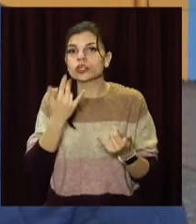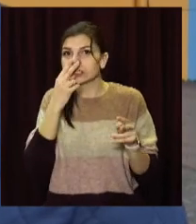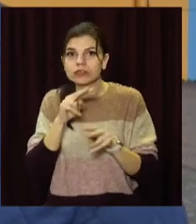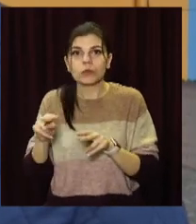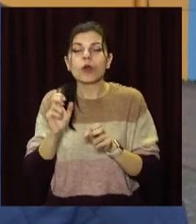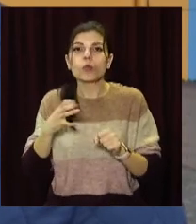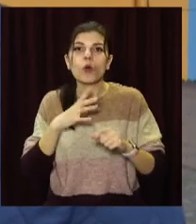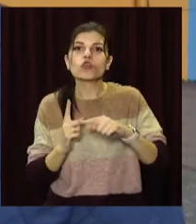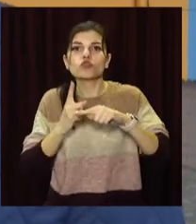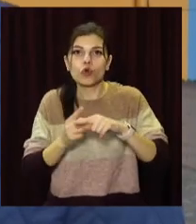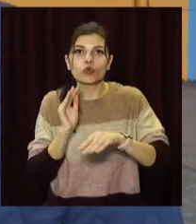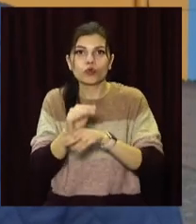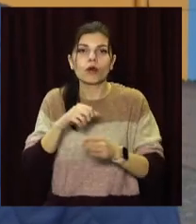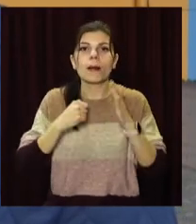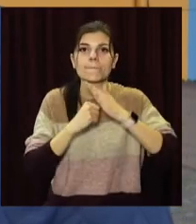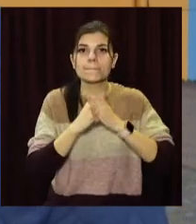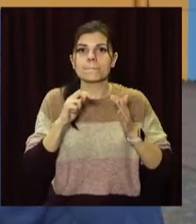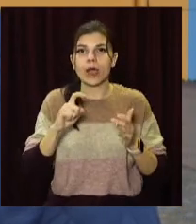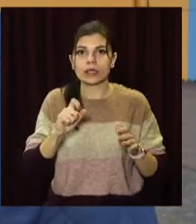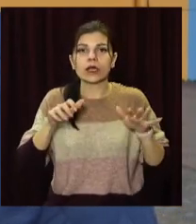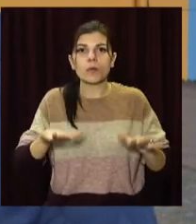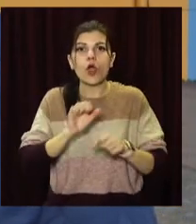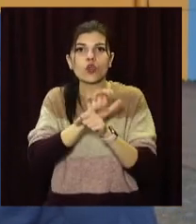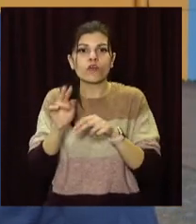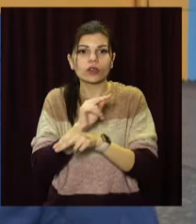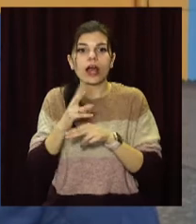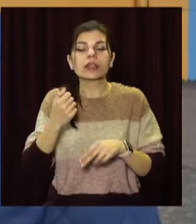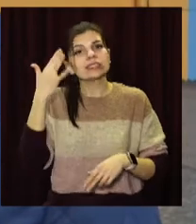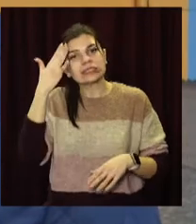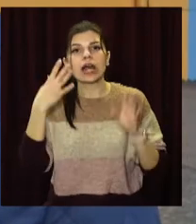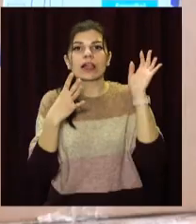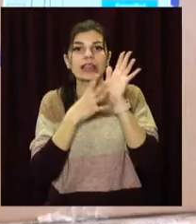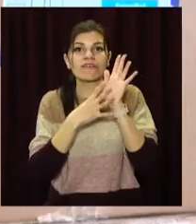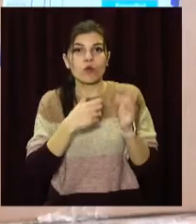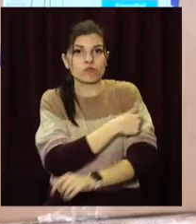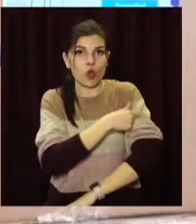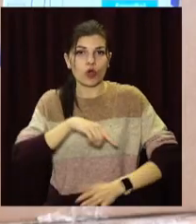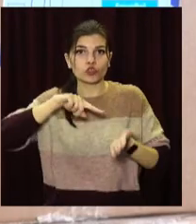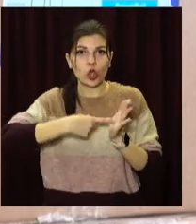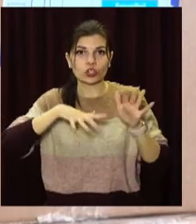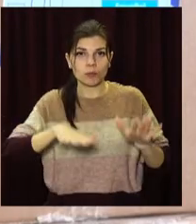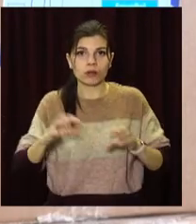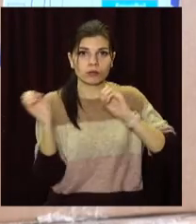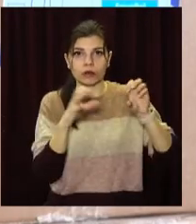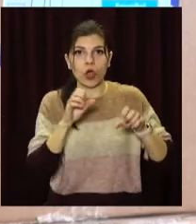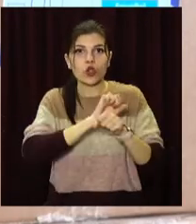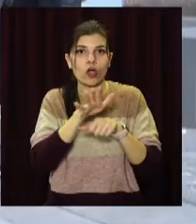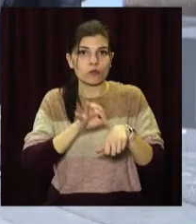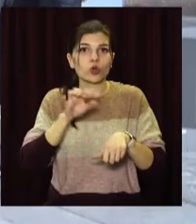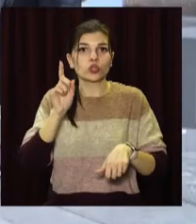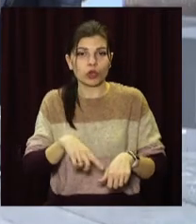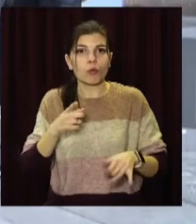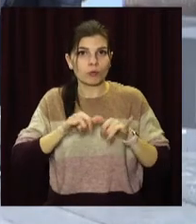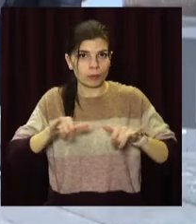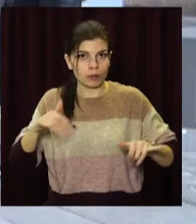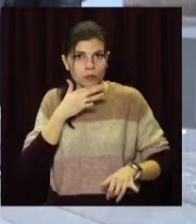відкриття дополнительної бази для лечення хворих з ковідом на базі 9-ї лікарні. Фахівці 7-ї лікарні кажуть, у пацієнтів